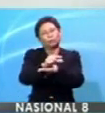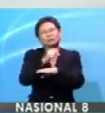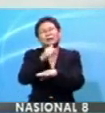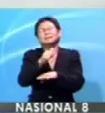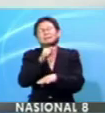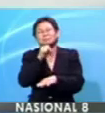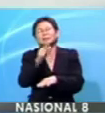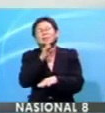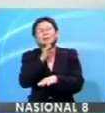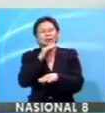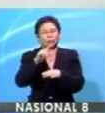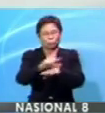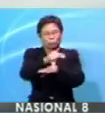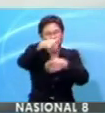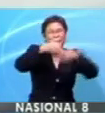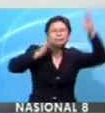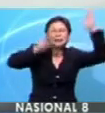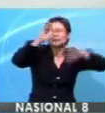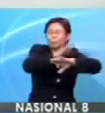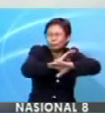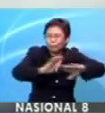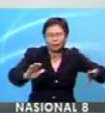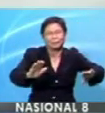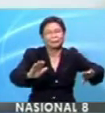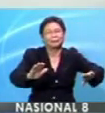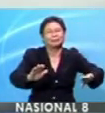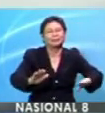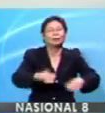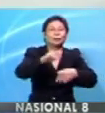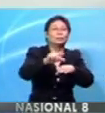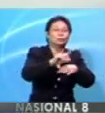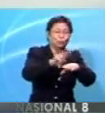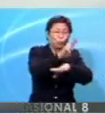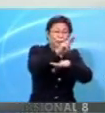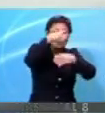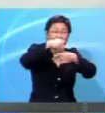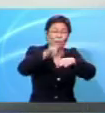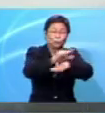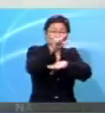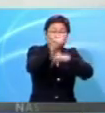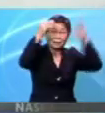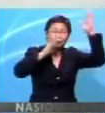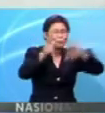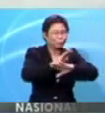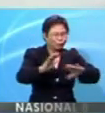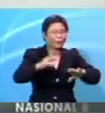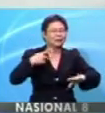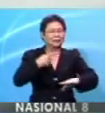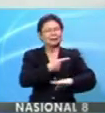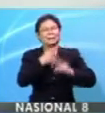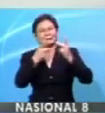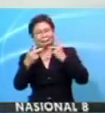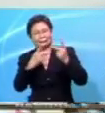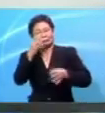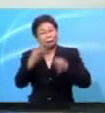kegunaan domesti consumption consumption apa ni dalam negara jadi sebab itu kita katakan bahawa